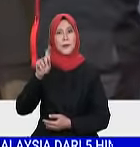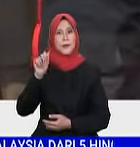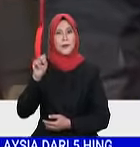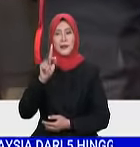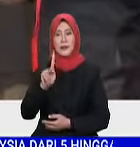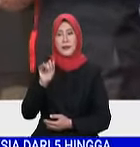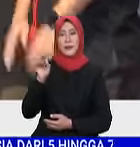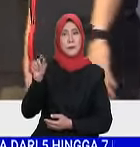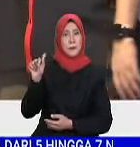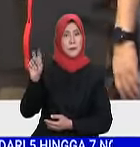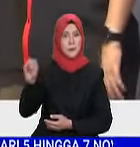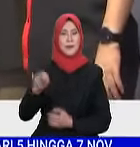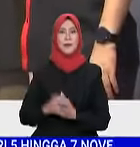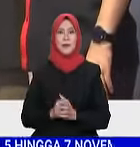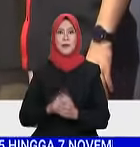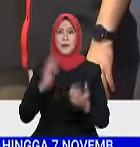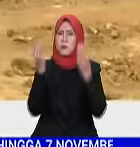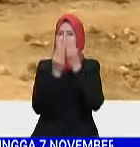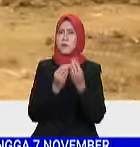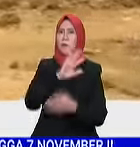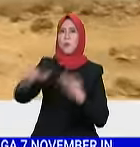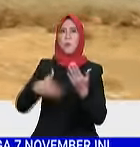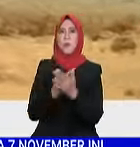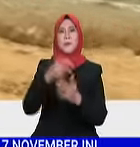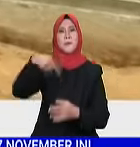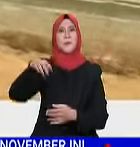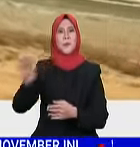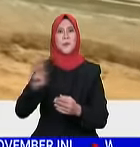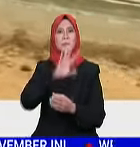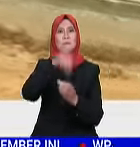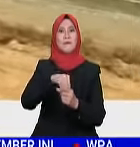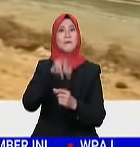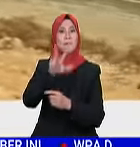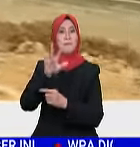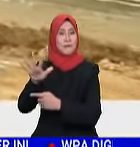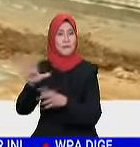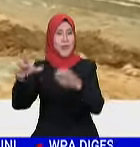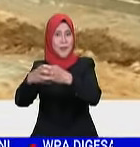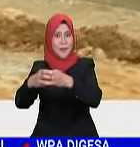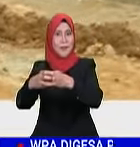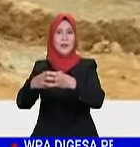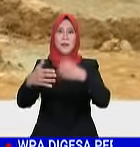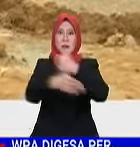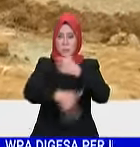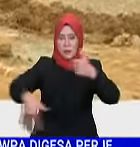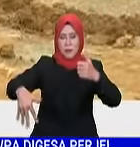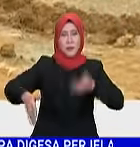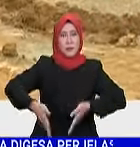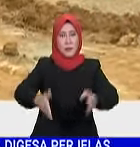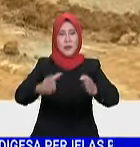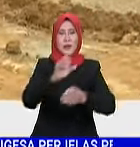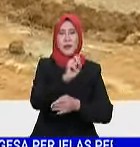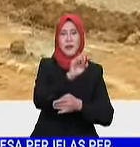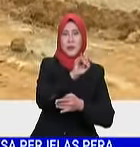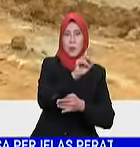Kinabatangan. Secara keseluruhannya, projek Pan Borneo melibatkan 35 pakej merangkumi jajaran dari Sindumin